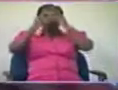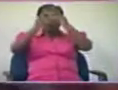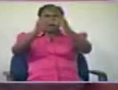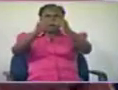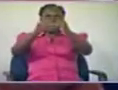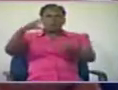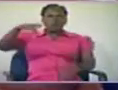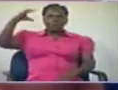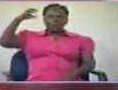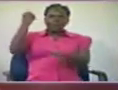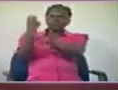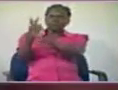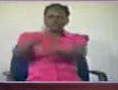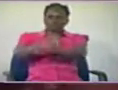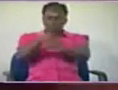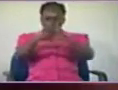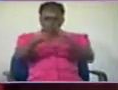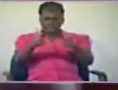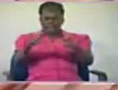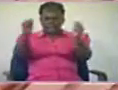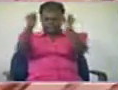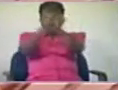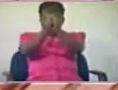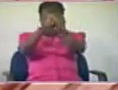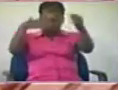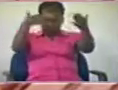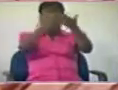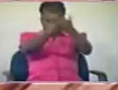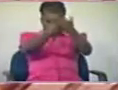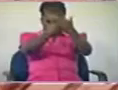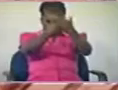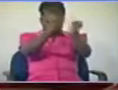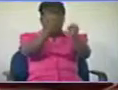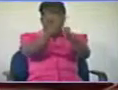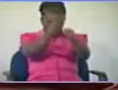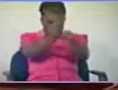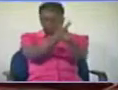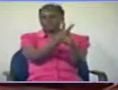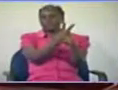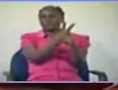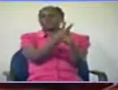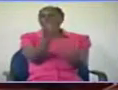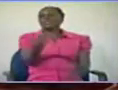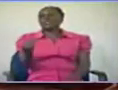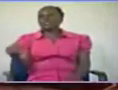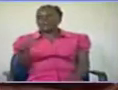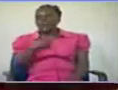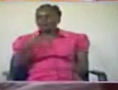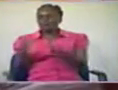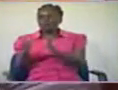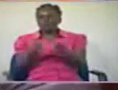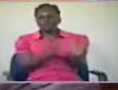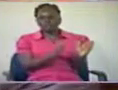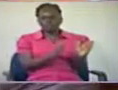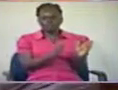senior secondary ambao unaanzia grade ya 10 hadi grade ya 12, watoto wana fursa ya kuchagua. Senior secondary